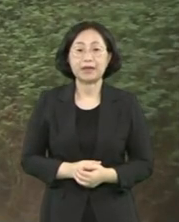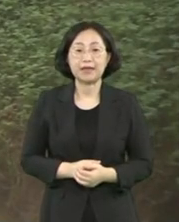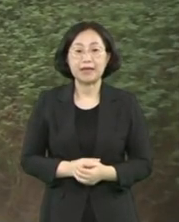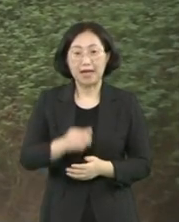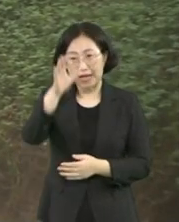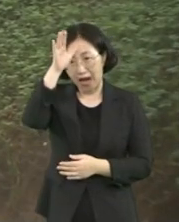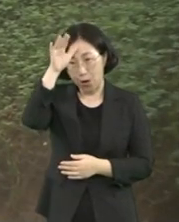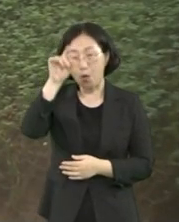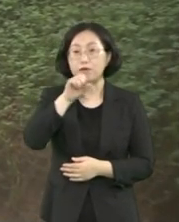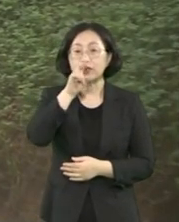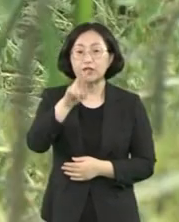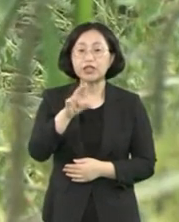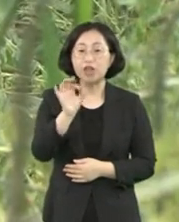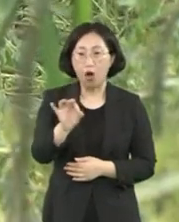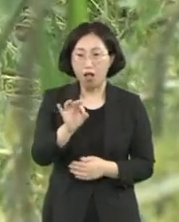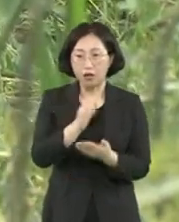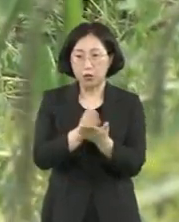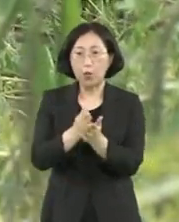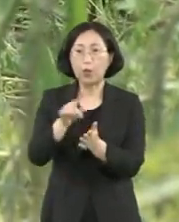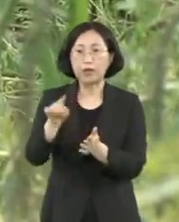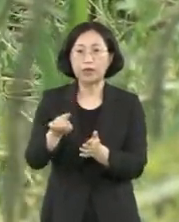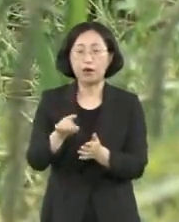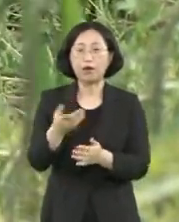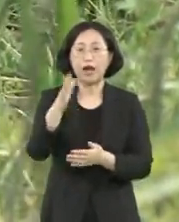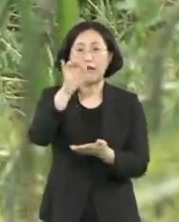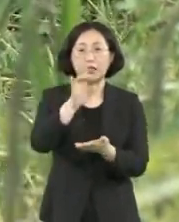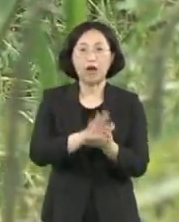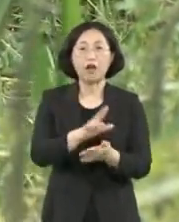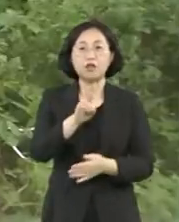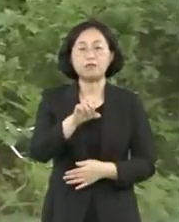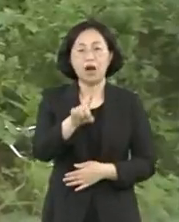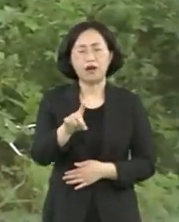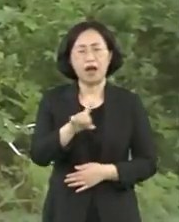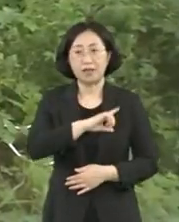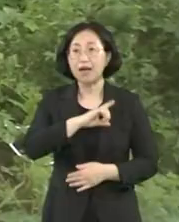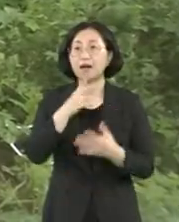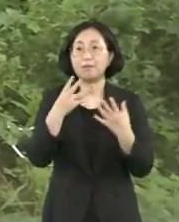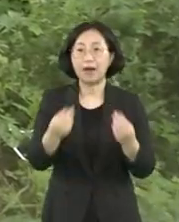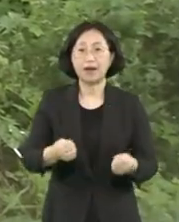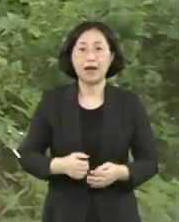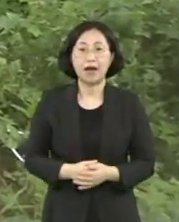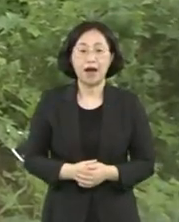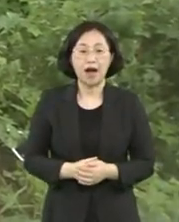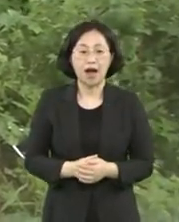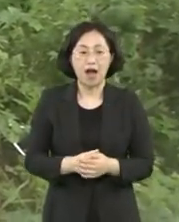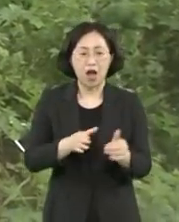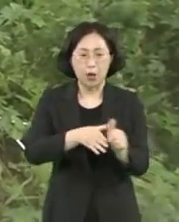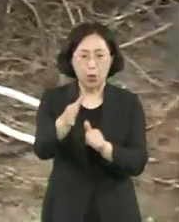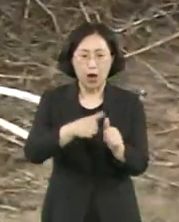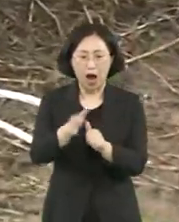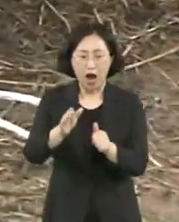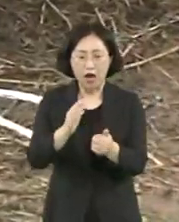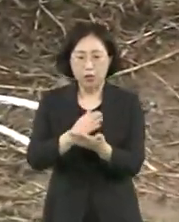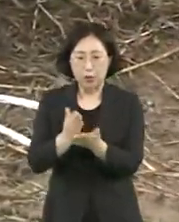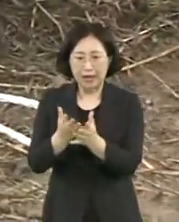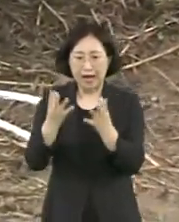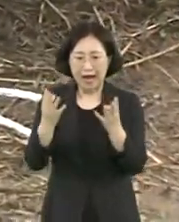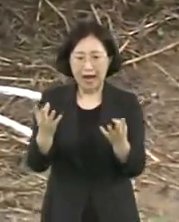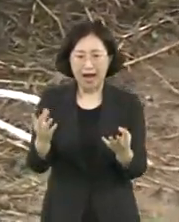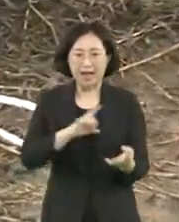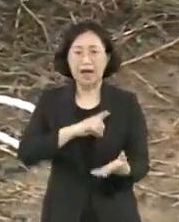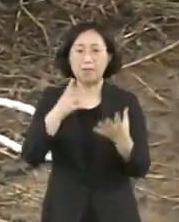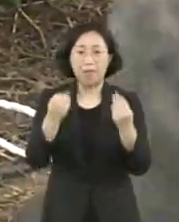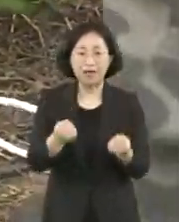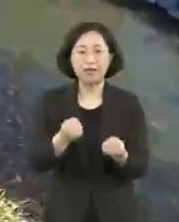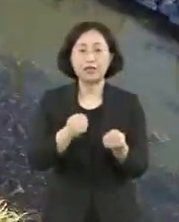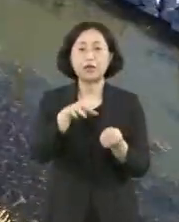계룡시는 10종으로 비교적 적은 반면 천안시는 21종이 발견돼 가장 많았고 생태 교란종이 최다 출현한 곳은